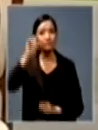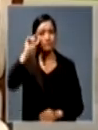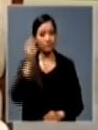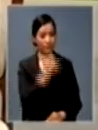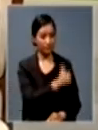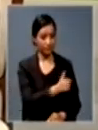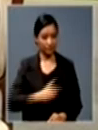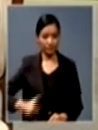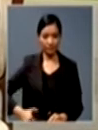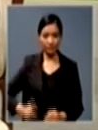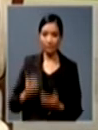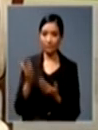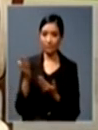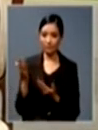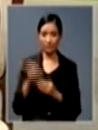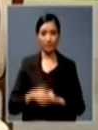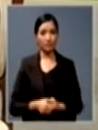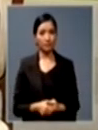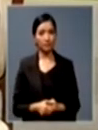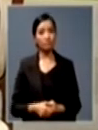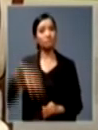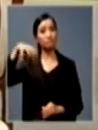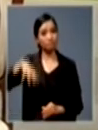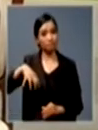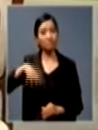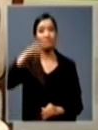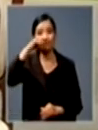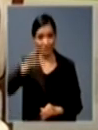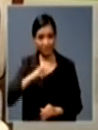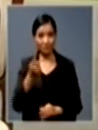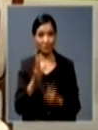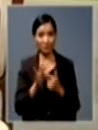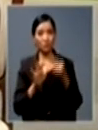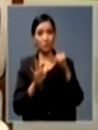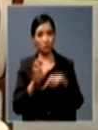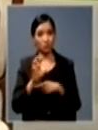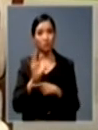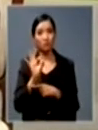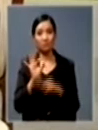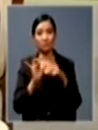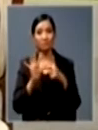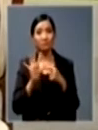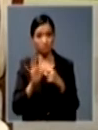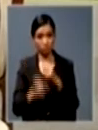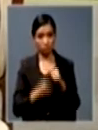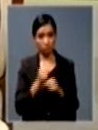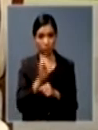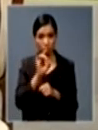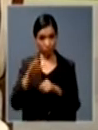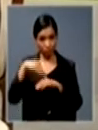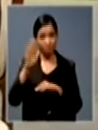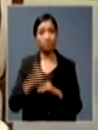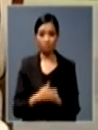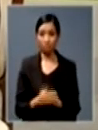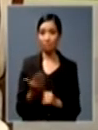ทรมหาภูมิพลอดุลยเดชนะครับตึกไทยคู่ฟ้าทำเนียบรัฐบาลอายุกว่า100ปีนะครับแล้วก็บรรยากาศทั้งหลาย